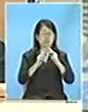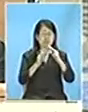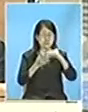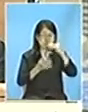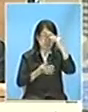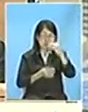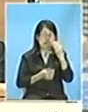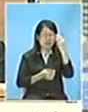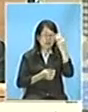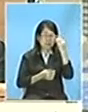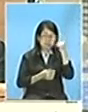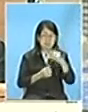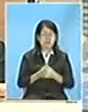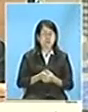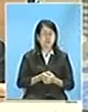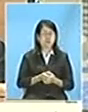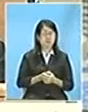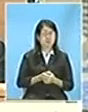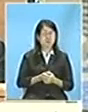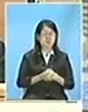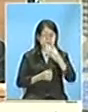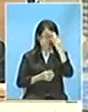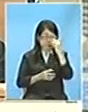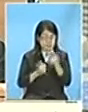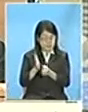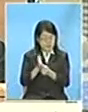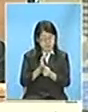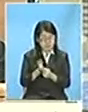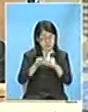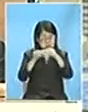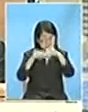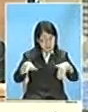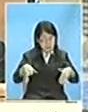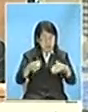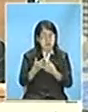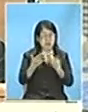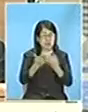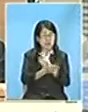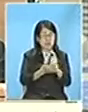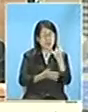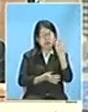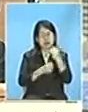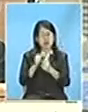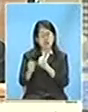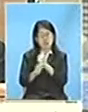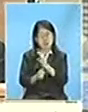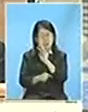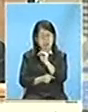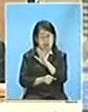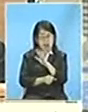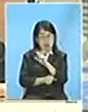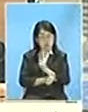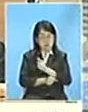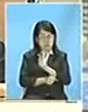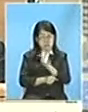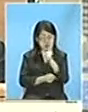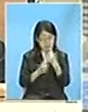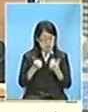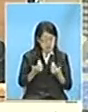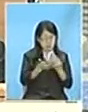ที่ท่านปรับโครงสร้างของระบบราชการนะเมื่อปี45นะครับท่านไม่ได้ใส่ใจเล